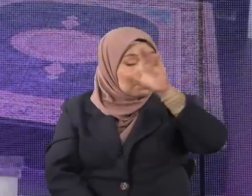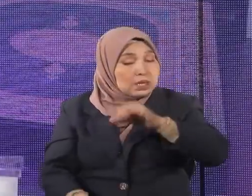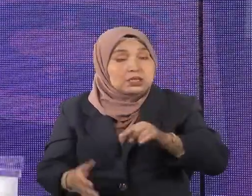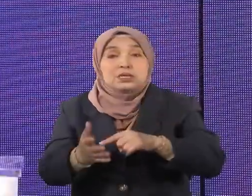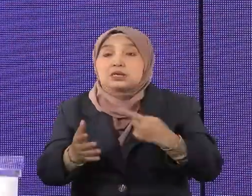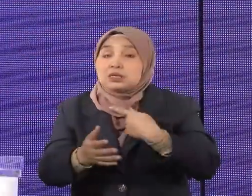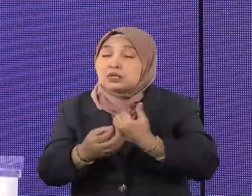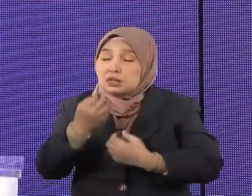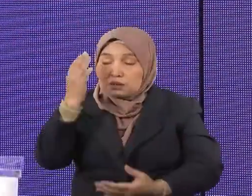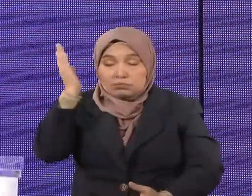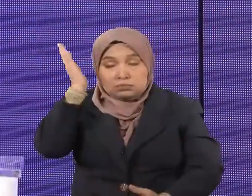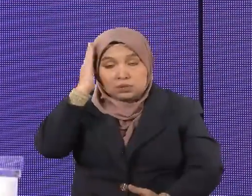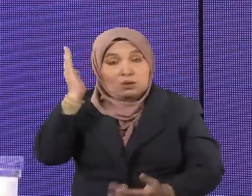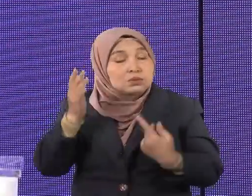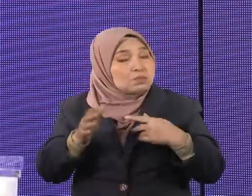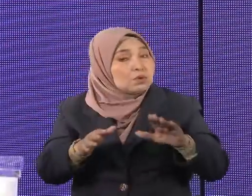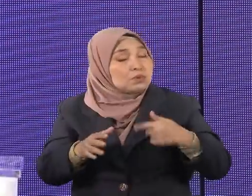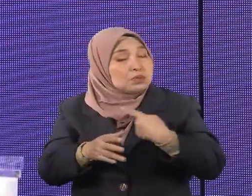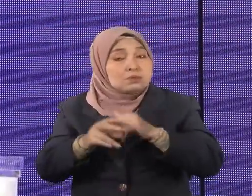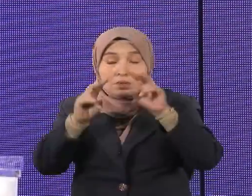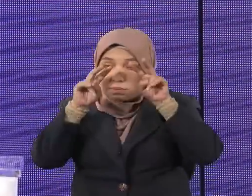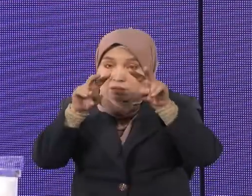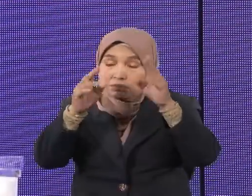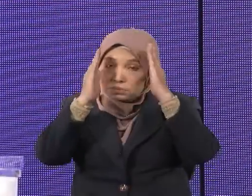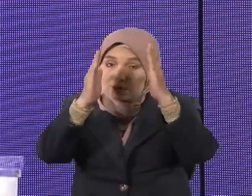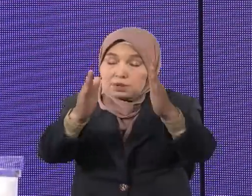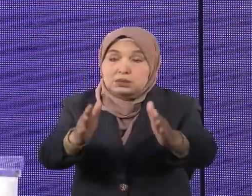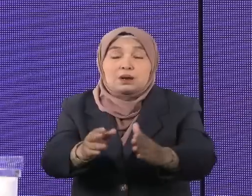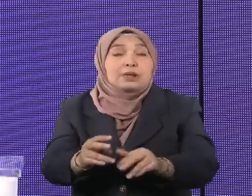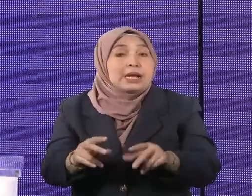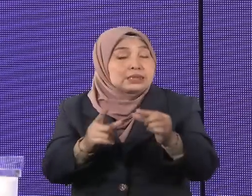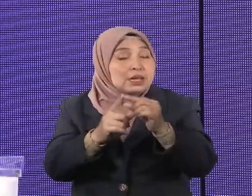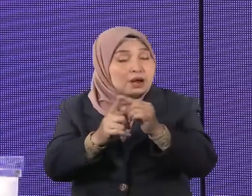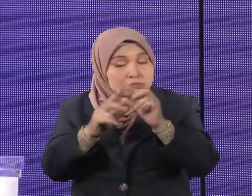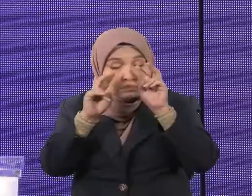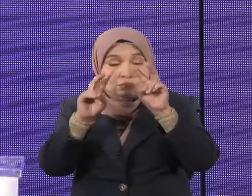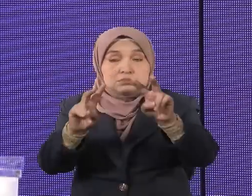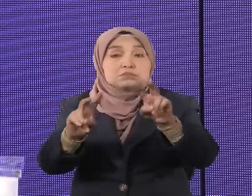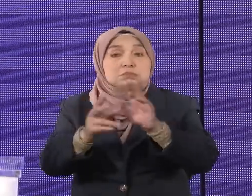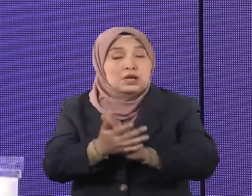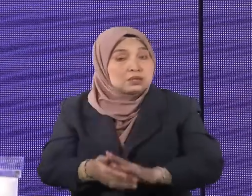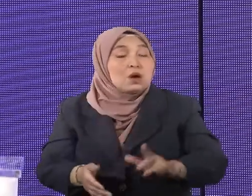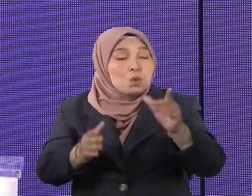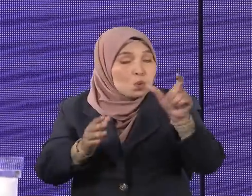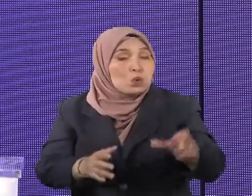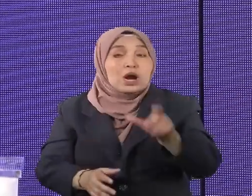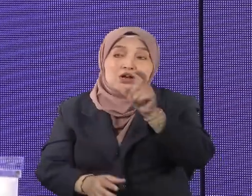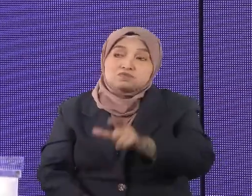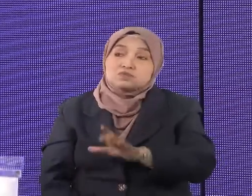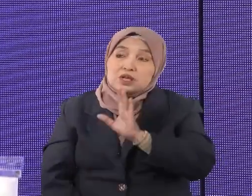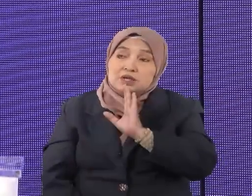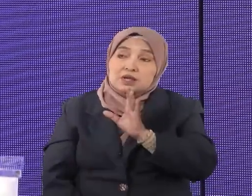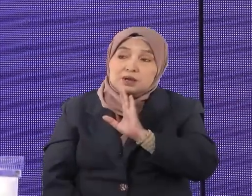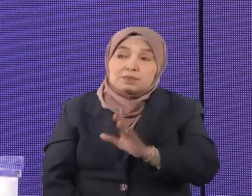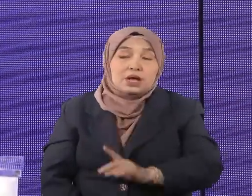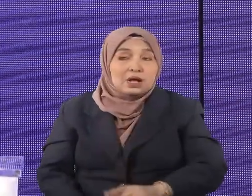ingin maklum. Sebelum itu kita beri perhatian pada perkataan basir, iaitu Allah Maha melihat. Maksudnya, kalau zaman sekarang ni orang cakap dia